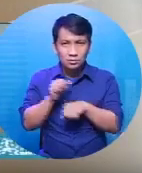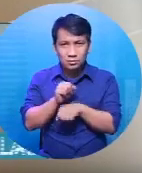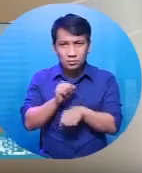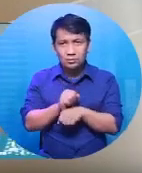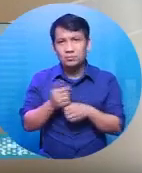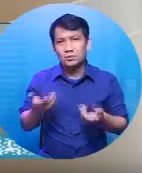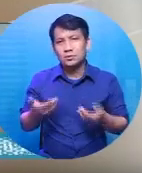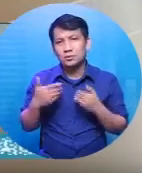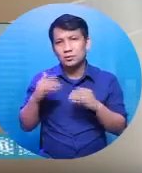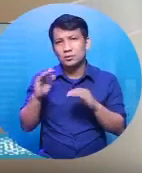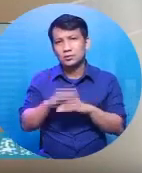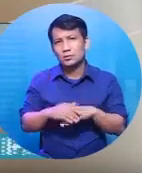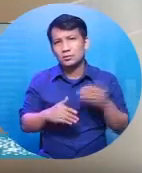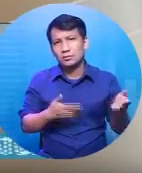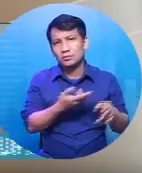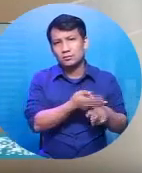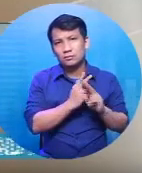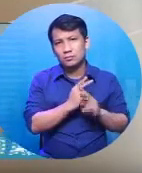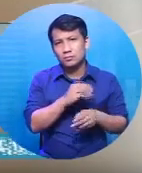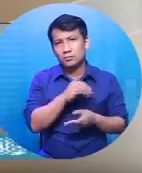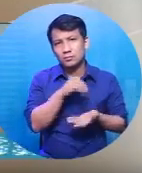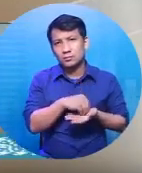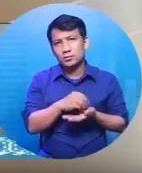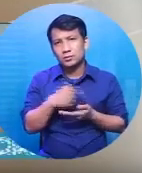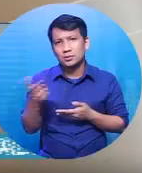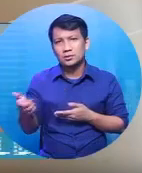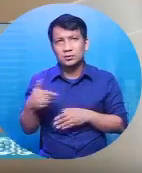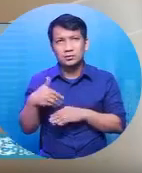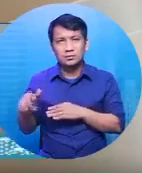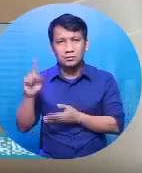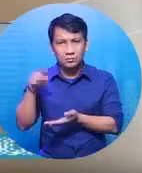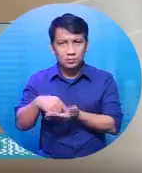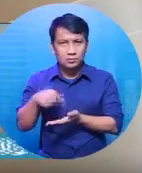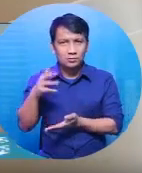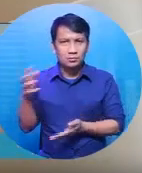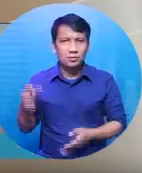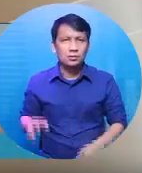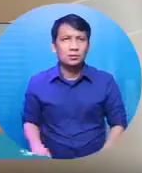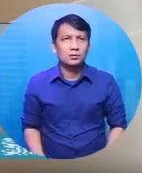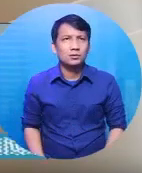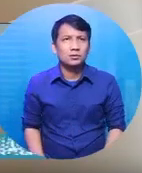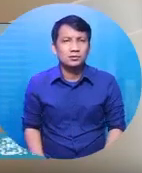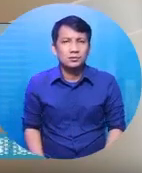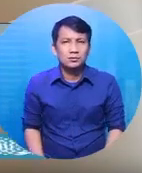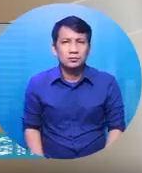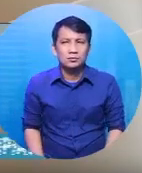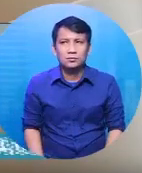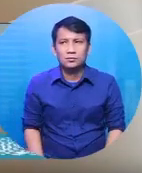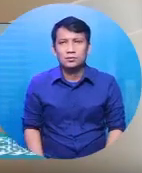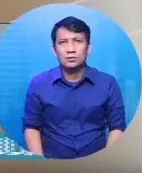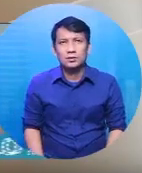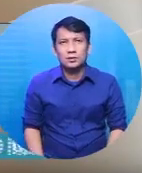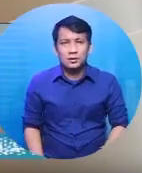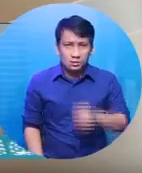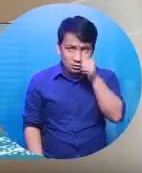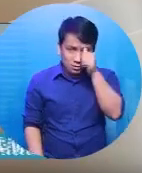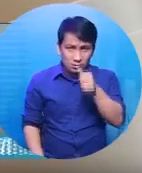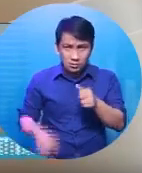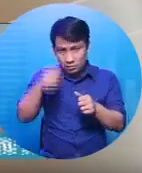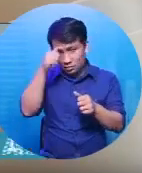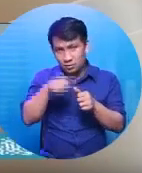humirap po ako din sa kaibigan ko, magbigay po ako ng 1,500. Okay. Sandra po, Rochelle. Papadala ko po sa kapatid ko. Nay, naintindi mo yung sinabi